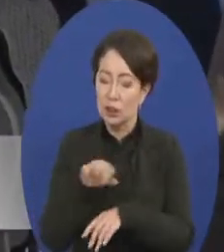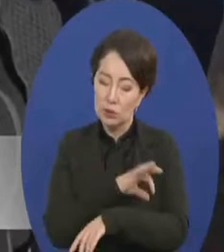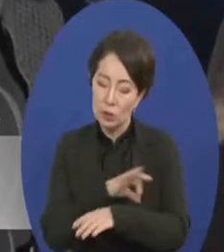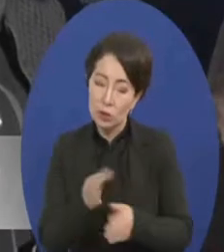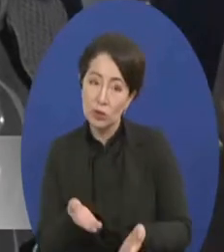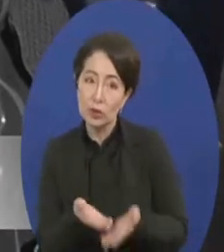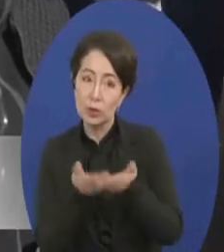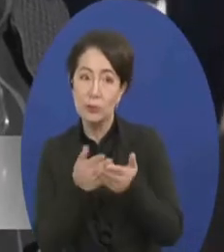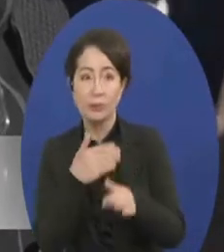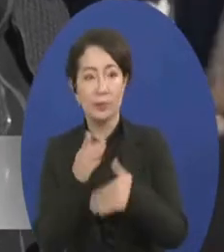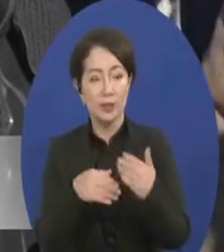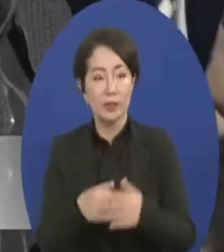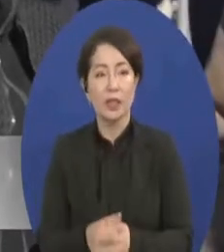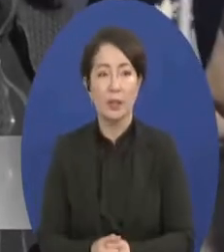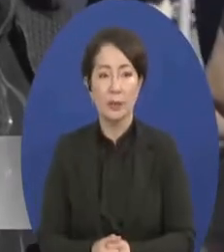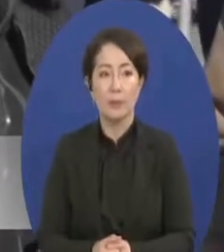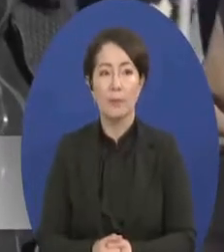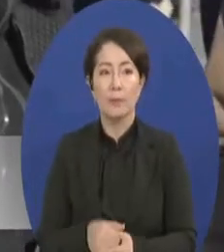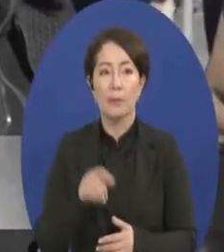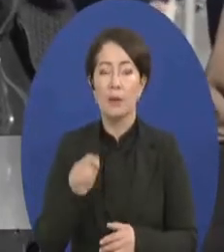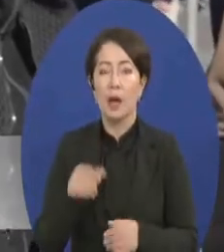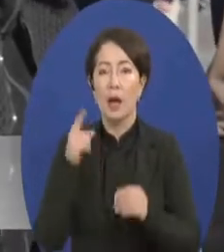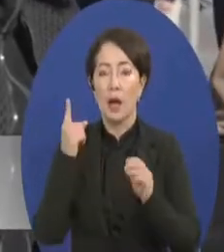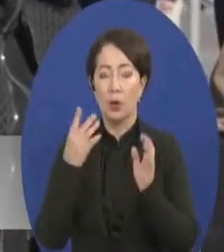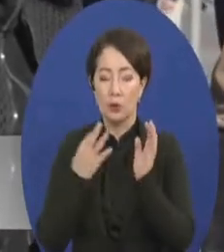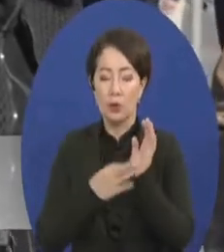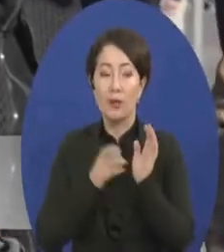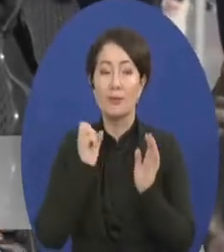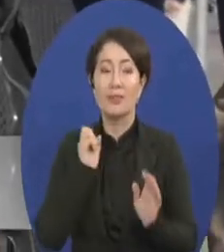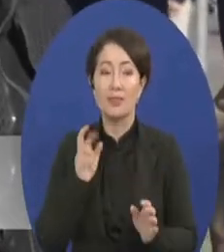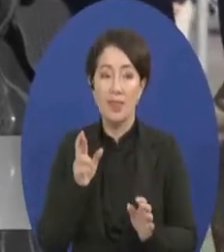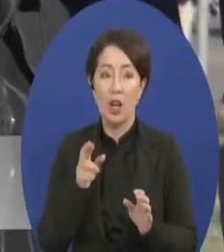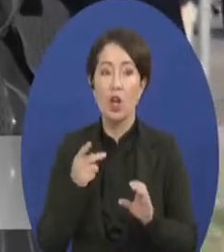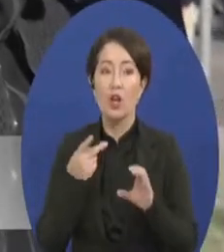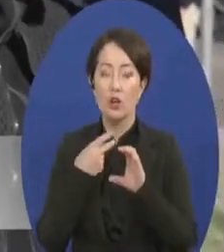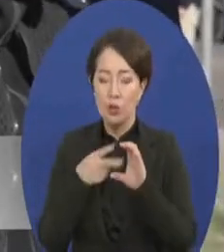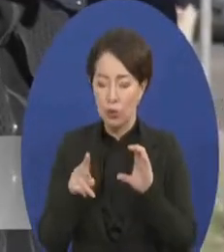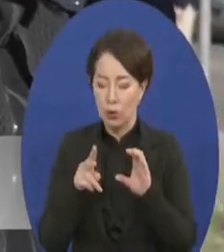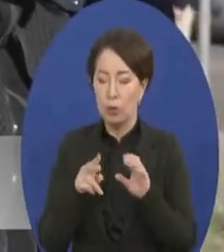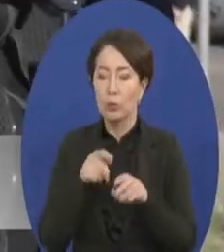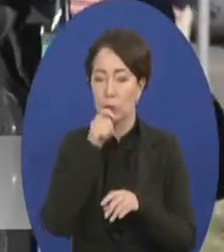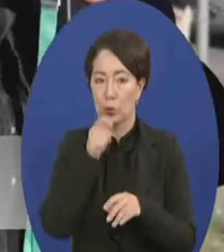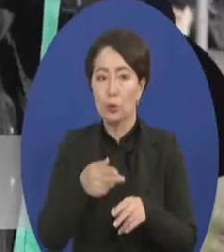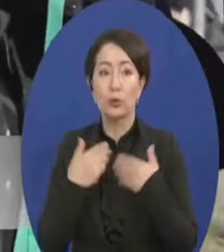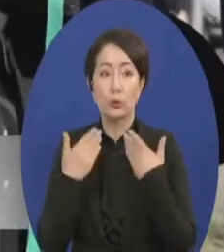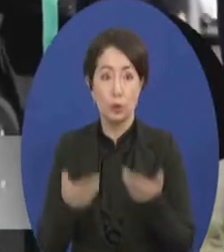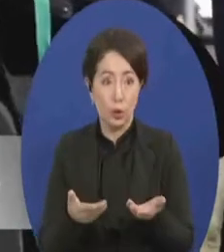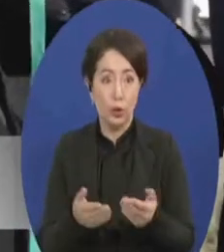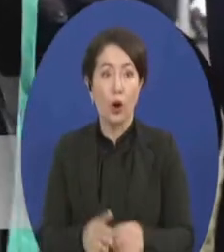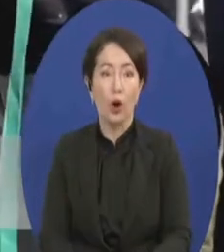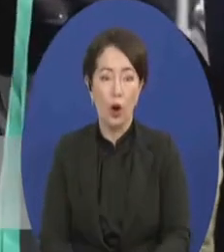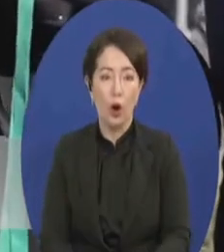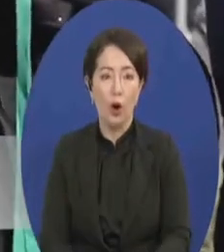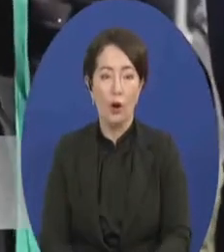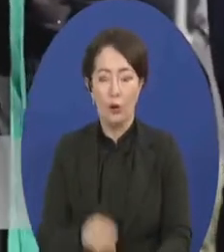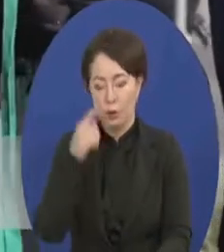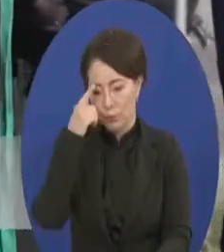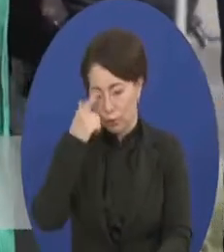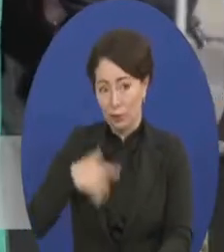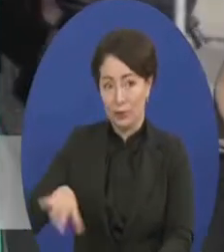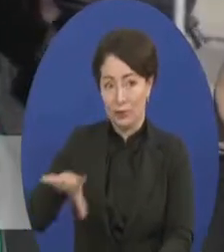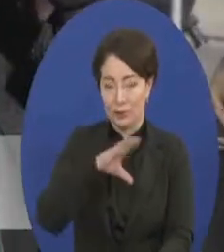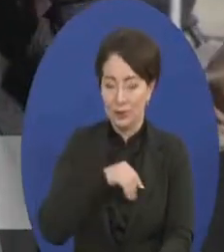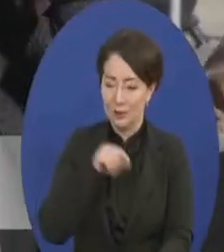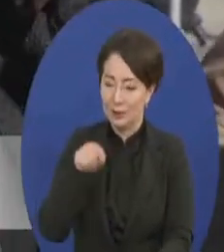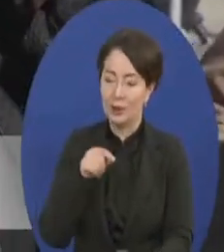төсөлд дэмжигдээд тэгээд одоо энэ 18 сая еврогийн бусдгуулсан гэж үл яа танаад. А Монголын тал